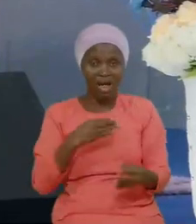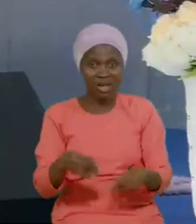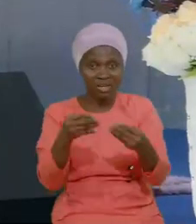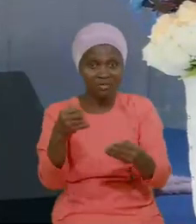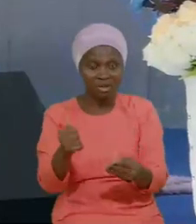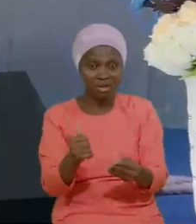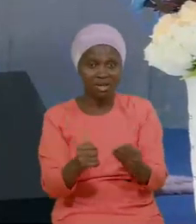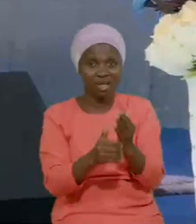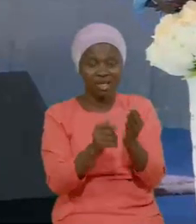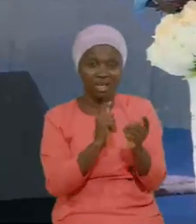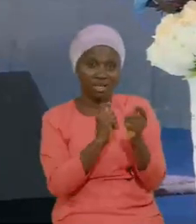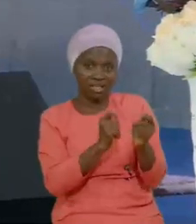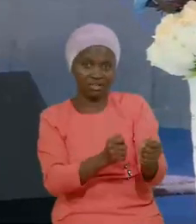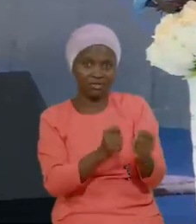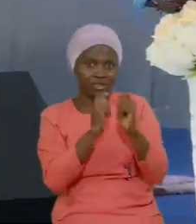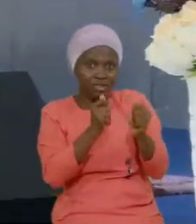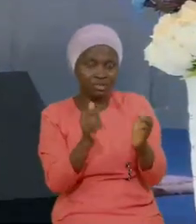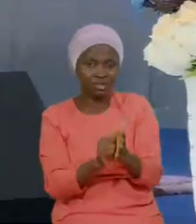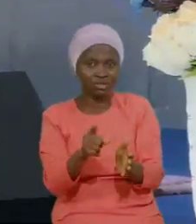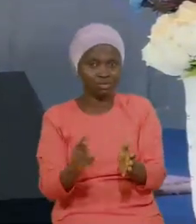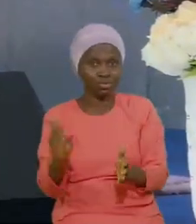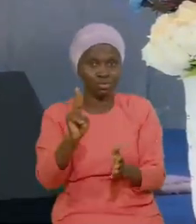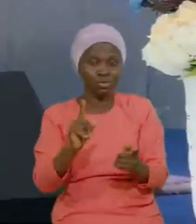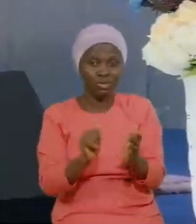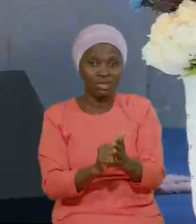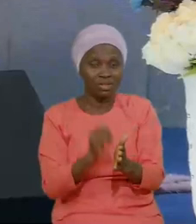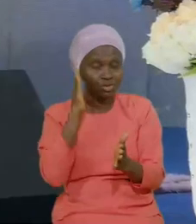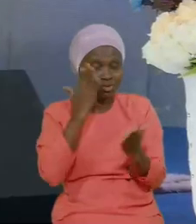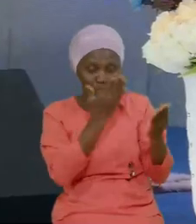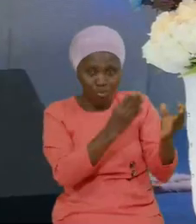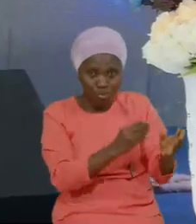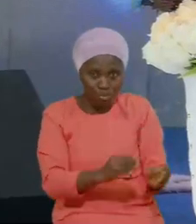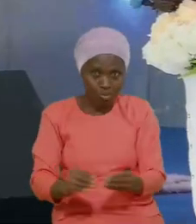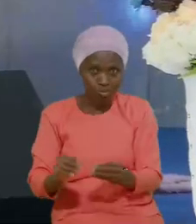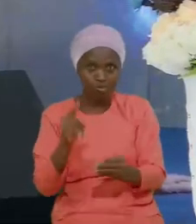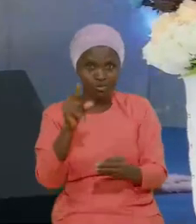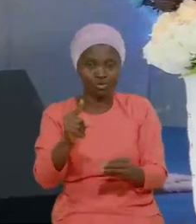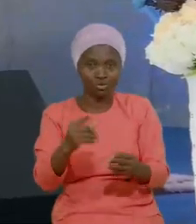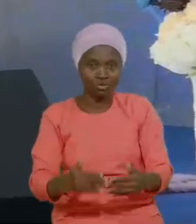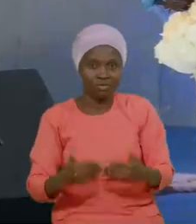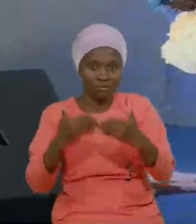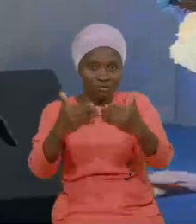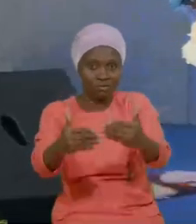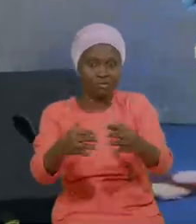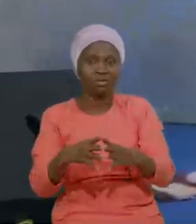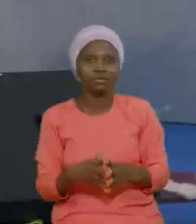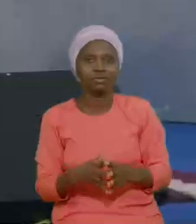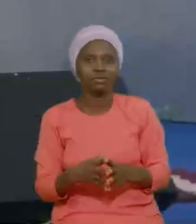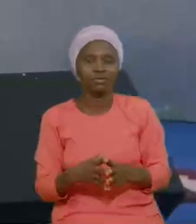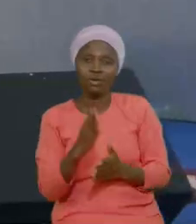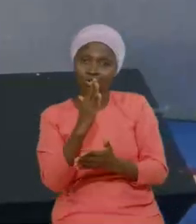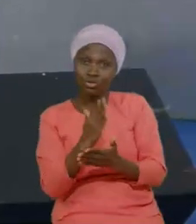Spend, quelqu'un viendra te faire un cadeau qui te